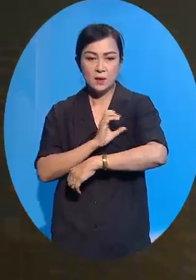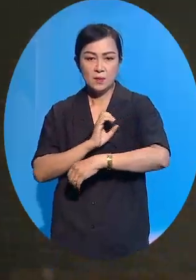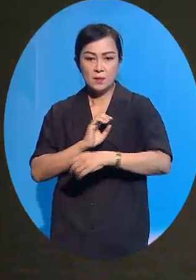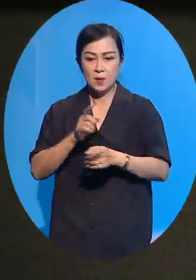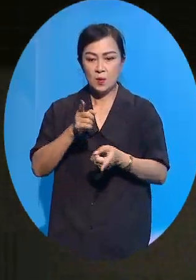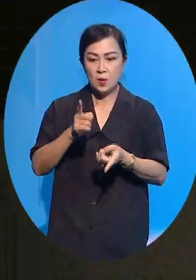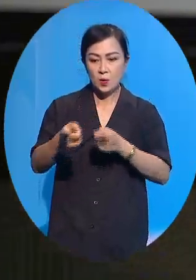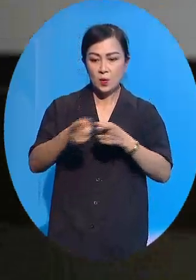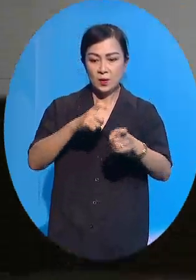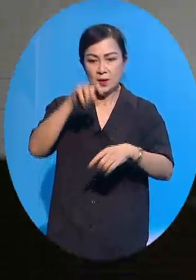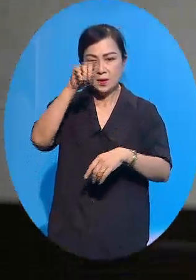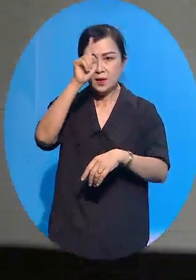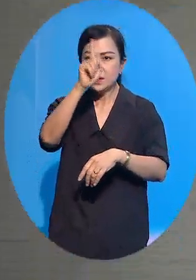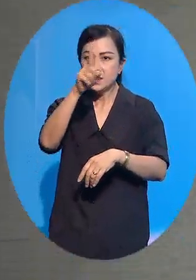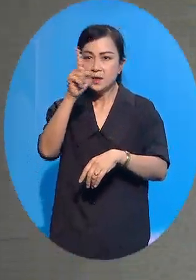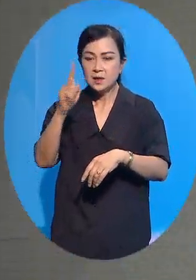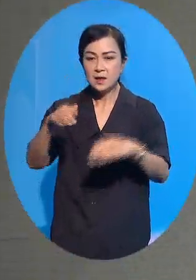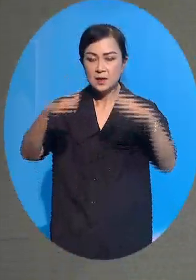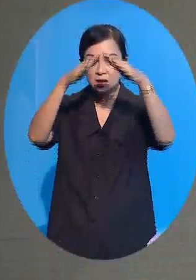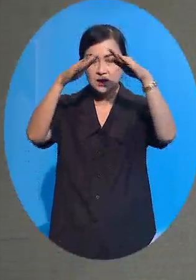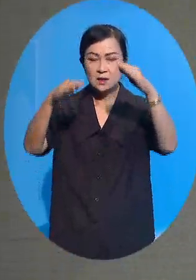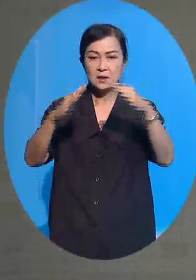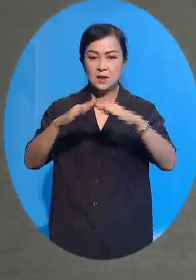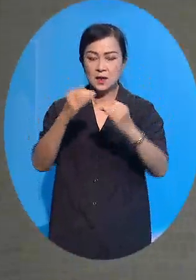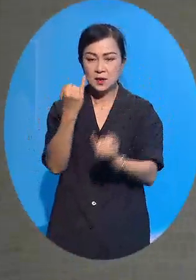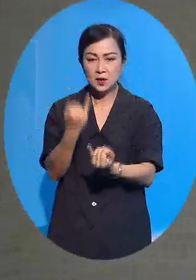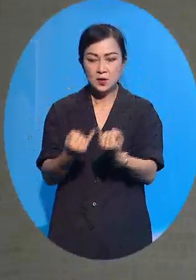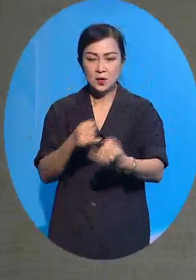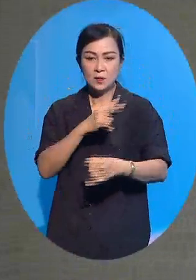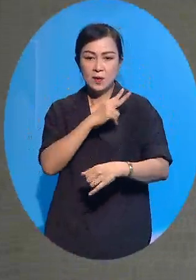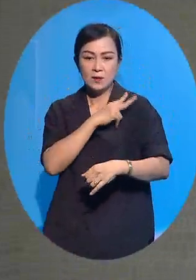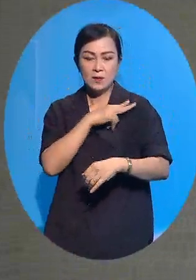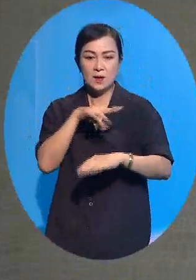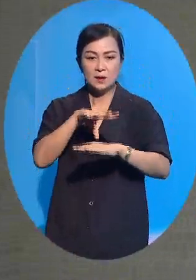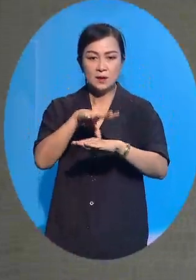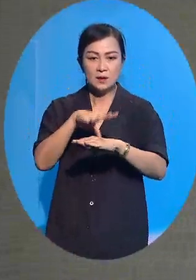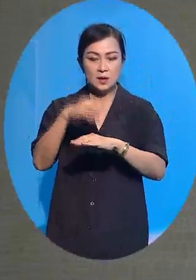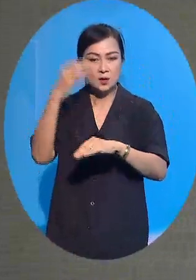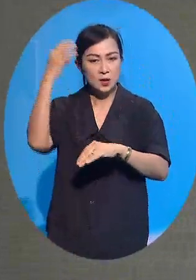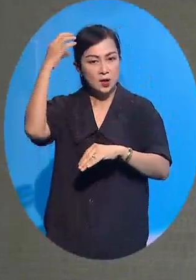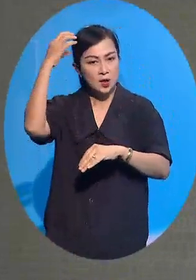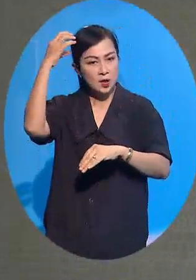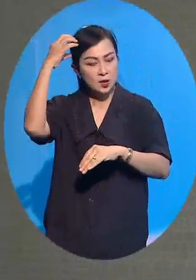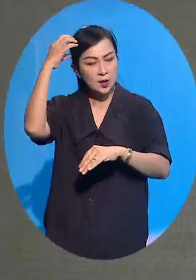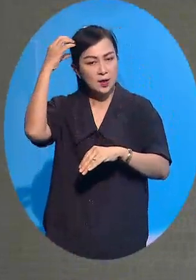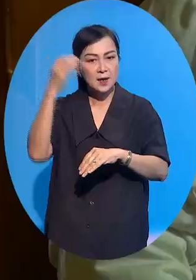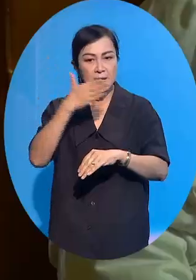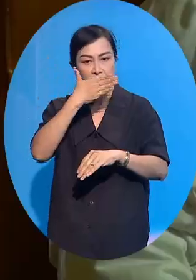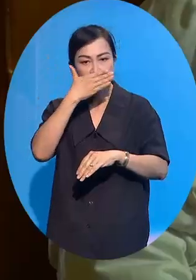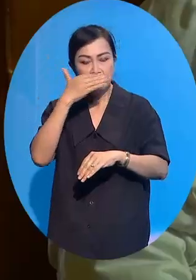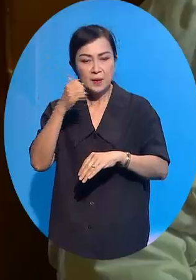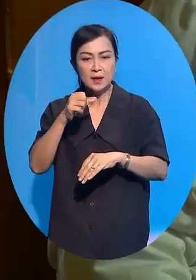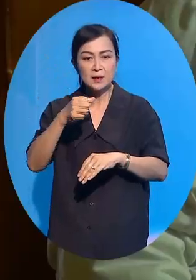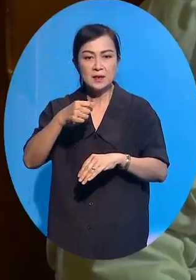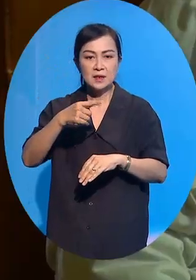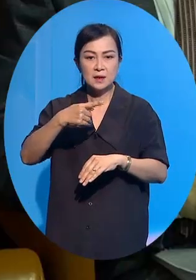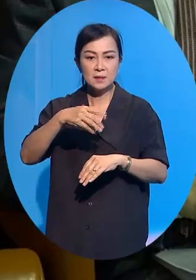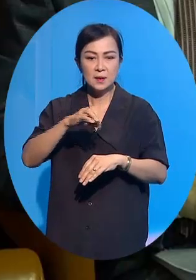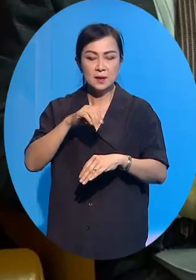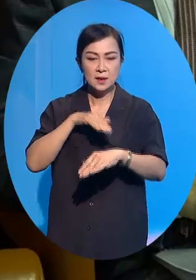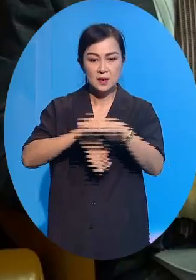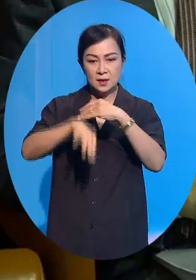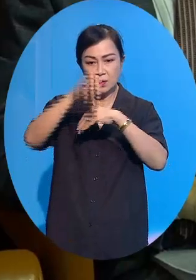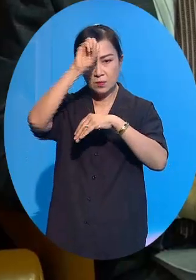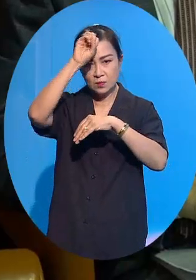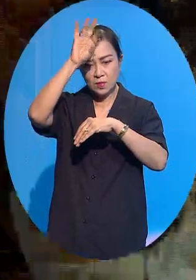lý giáo dục, giáo viên các trường phổ thông, nhà tuyển dụng nhận thức về vai trò và thách thức của trí tuệ nhân tạo, đặc biệt là ChatGPT trong giảng dạy,